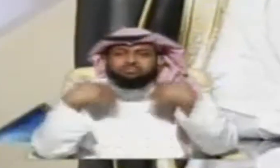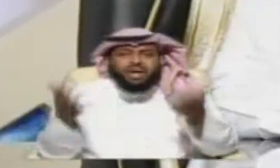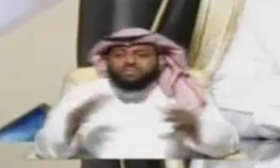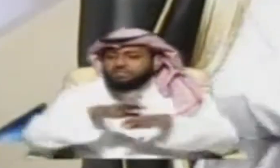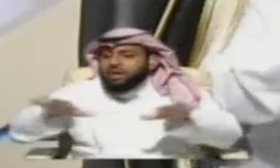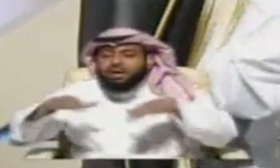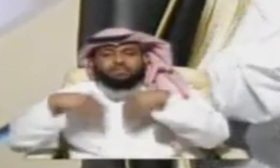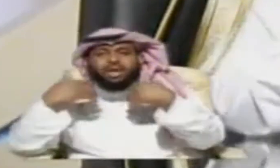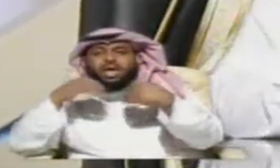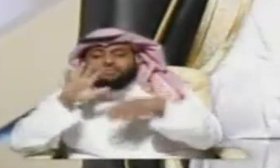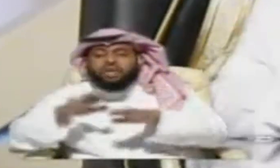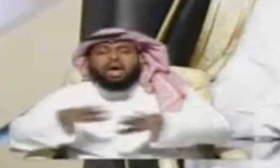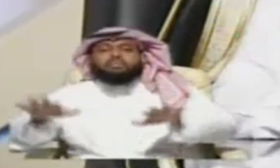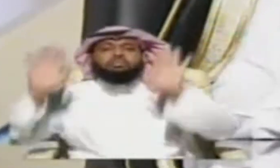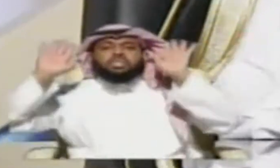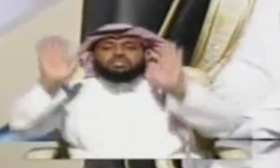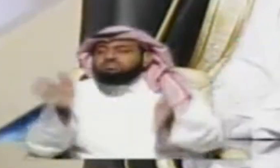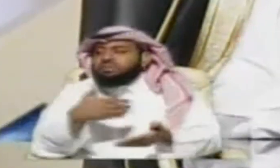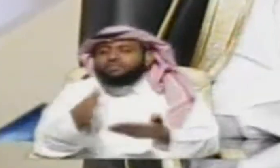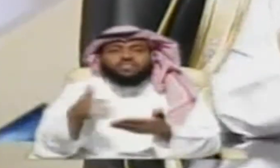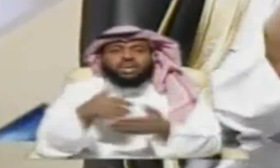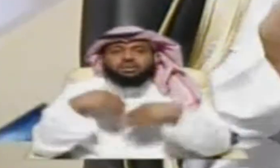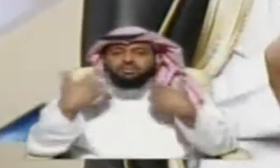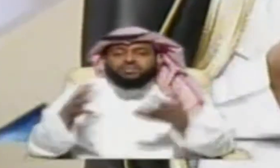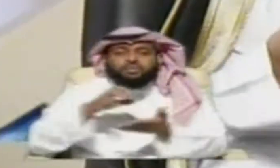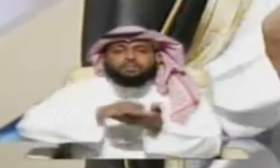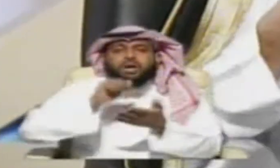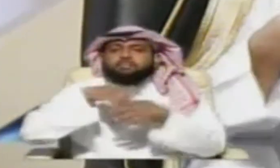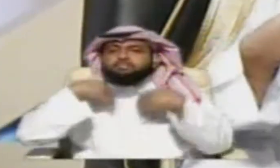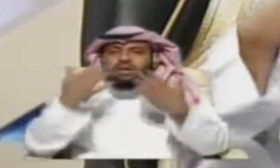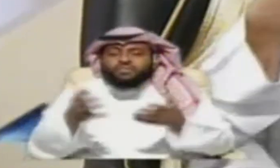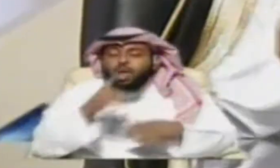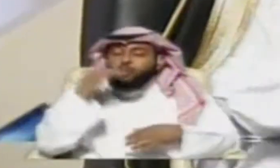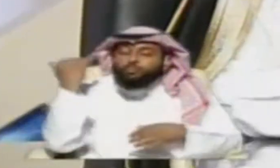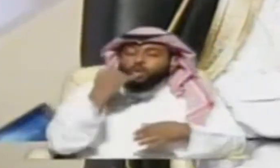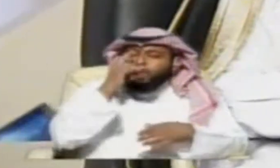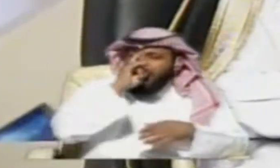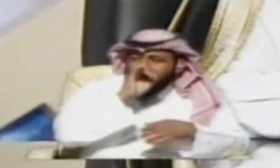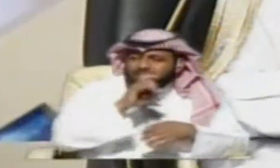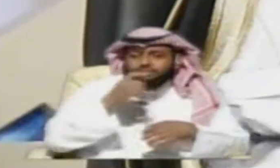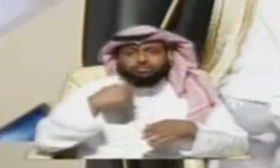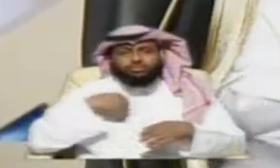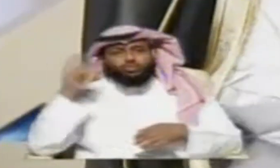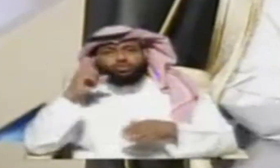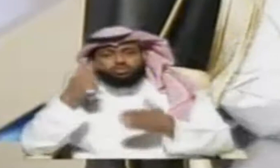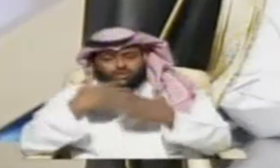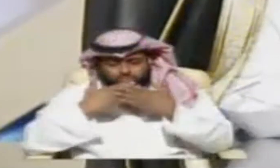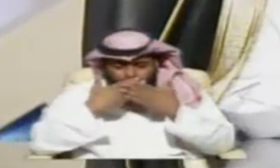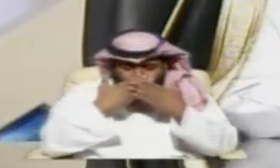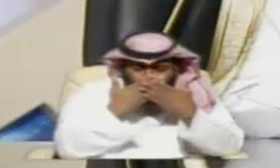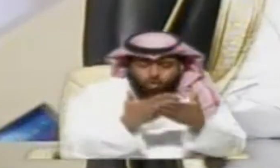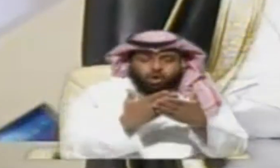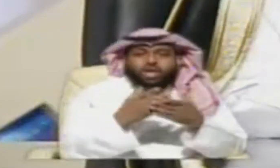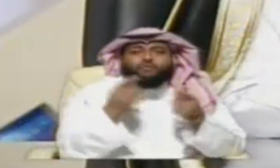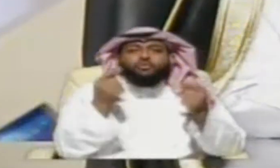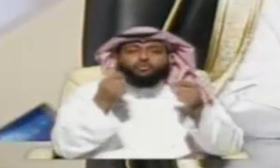مأوى إلا ما يؤيهم الله تعالى به، فنحن بحاجة إلى أن ندعمهم بالمال، وهذا نوع من